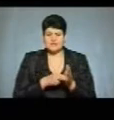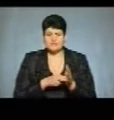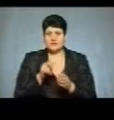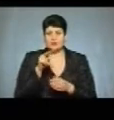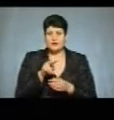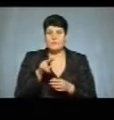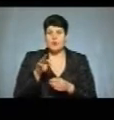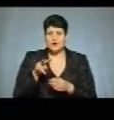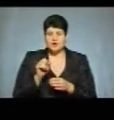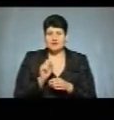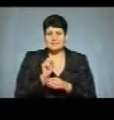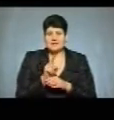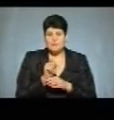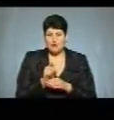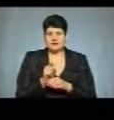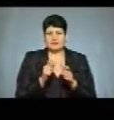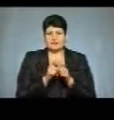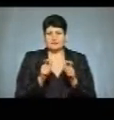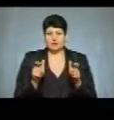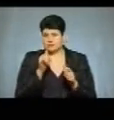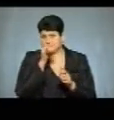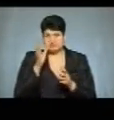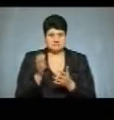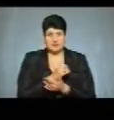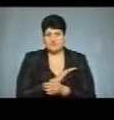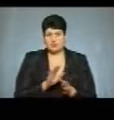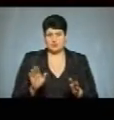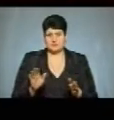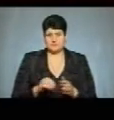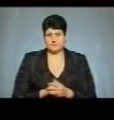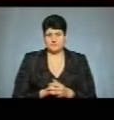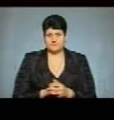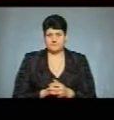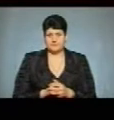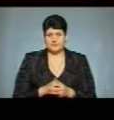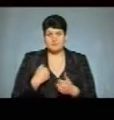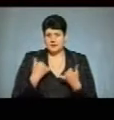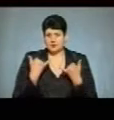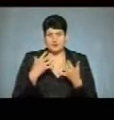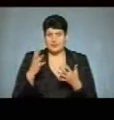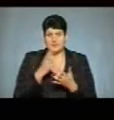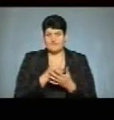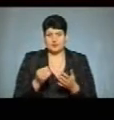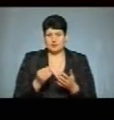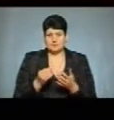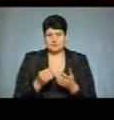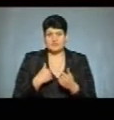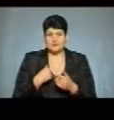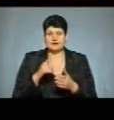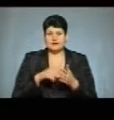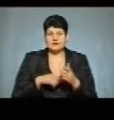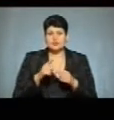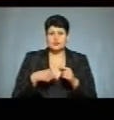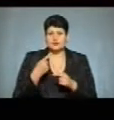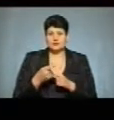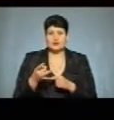Людмилі Поліщук замовити квиток онлайн не вдалося. Сьогодні мені не вдалося. Але я сподіваюся, що на другий